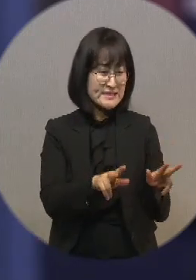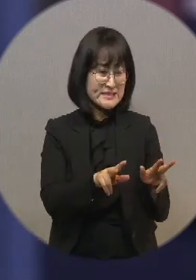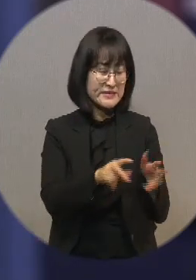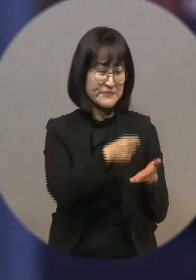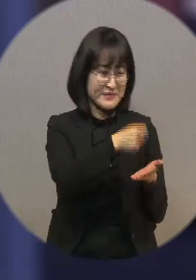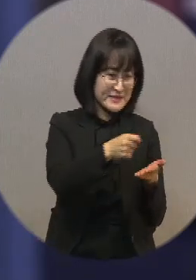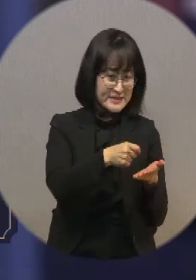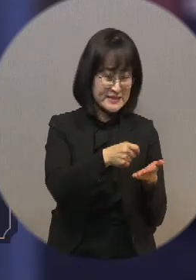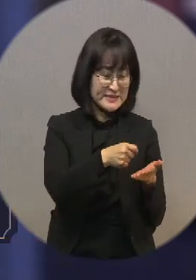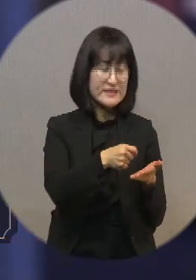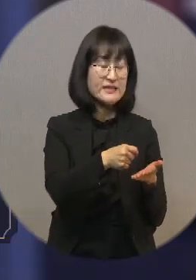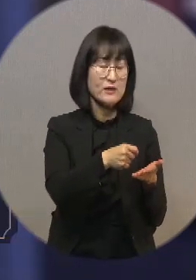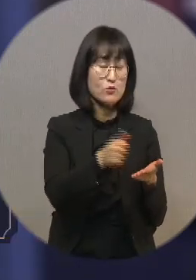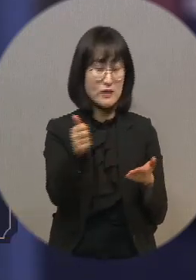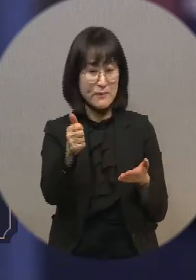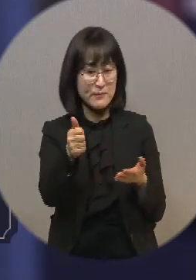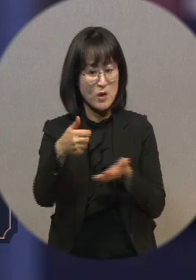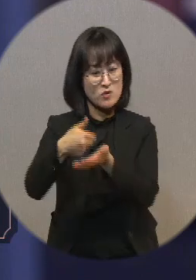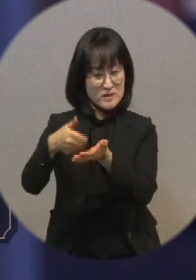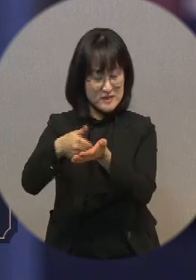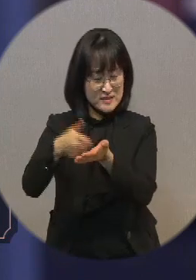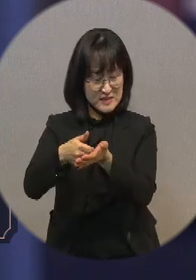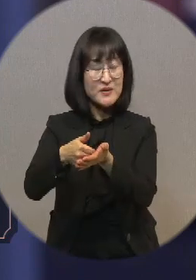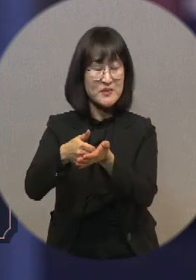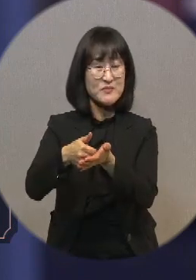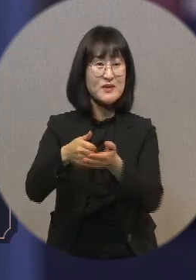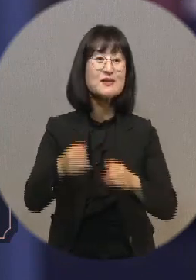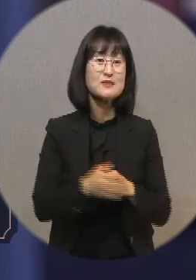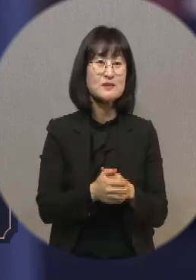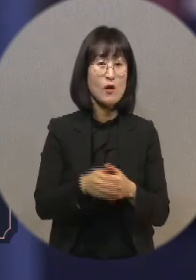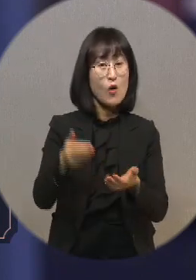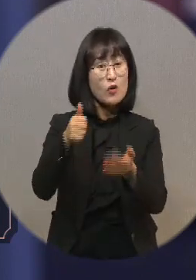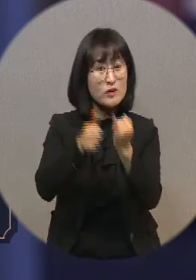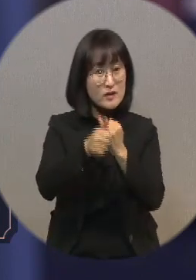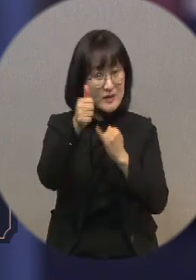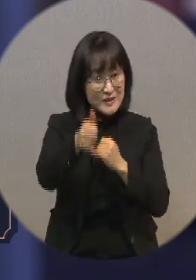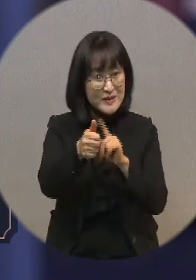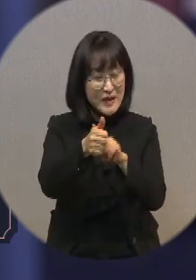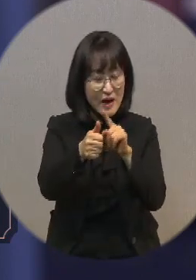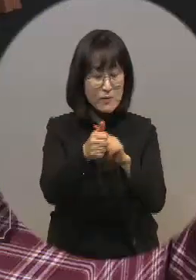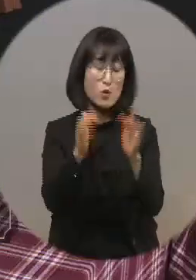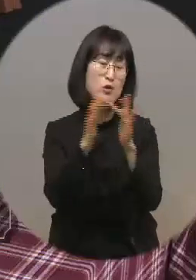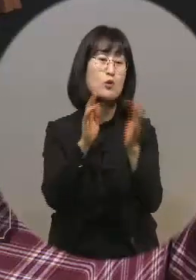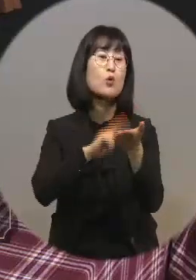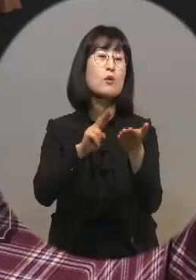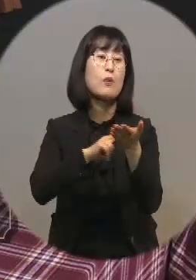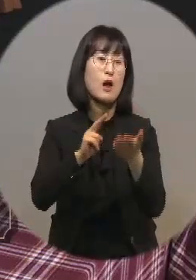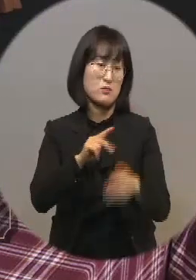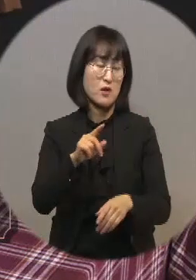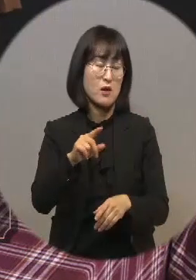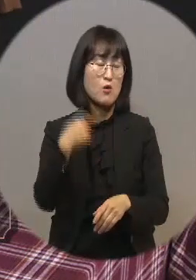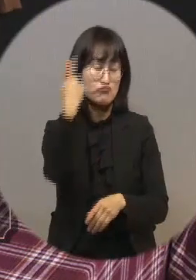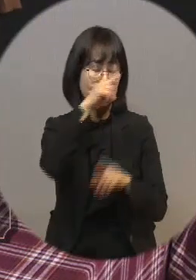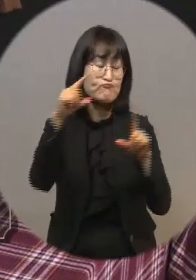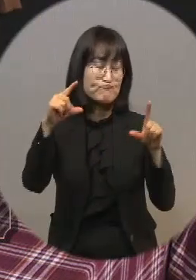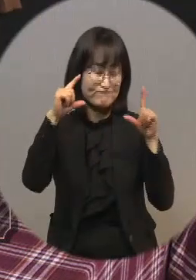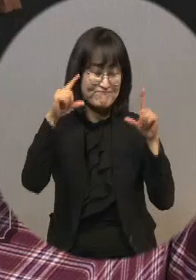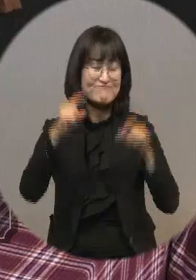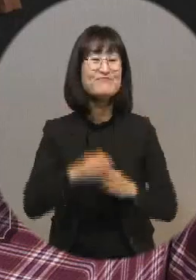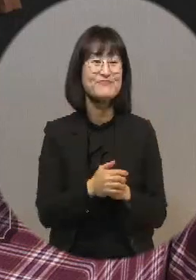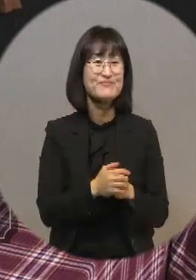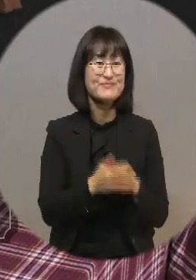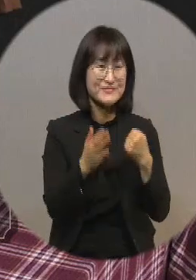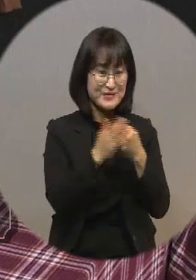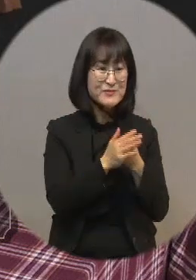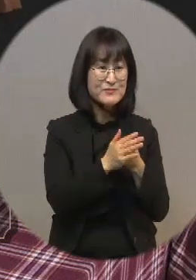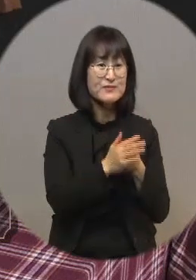딱 달라붙었고요. 사실 남편은 나름 그쪽에서 잘 나가는 사람이어서 돈도 안 나오는 제 얘기를